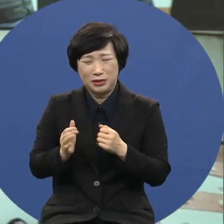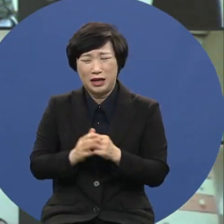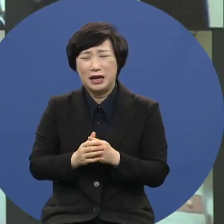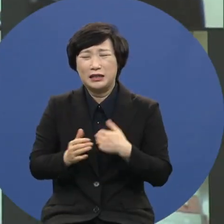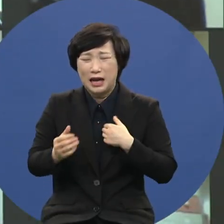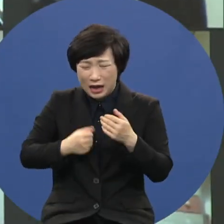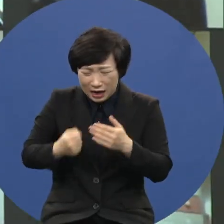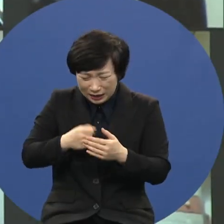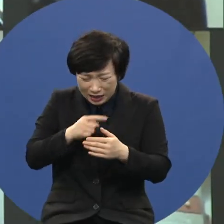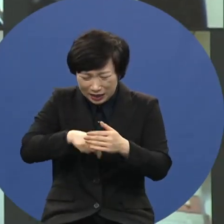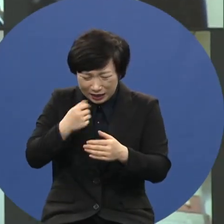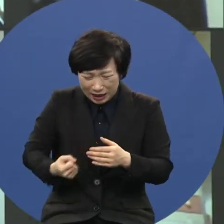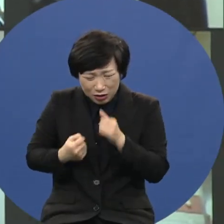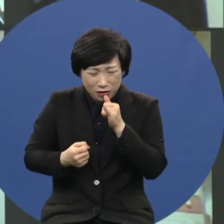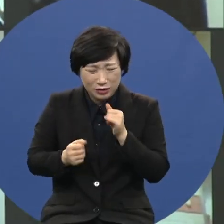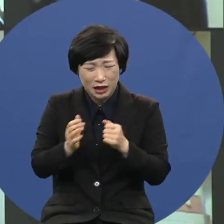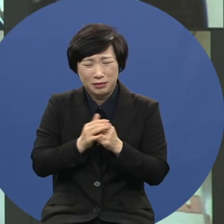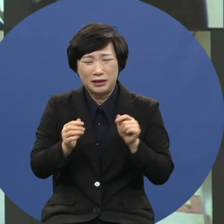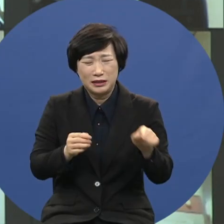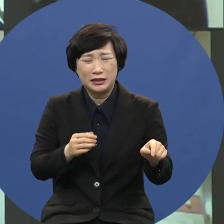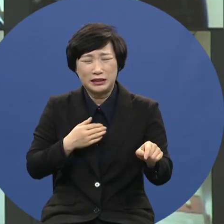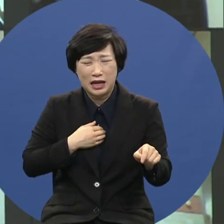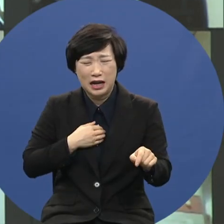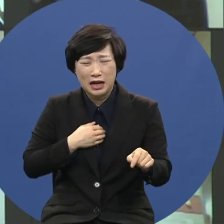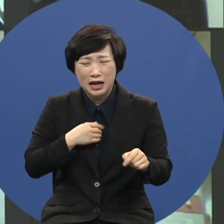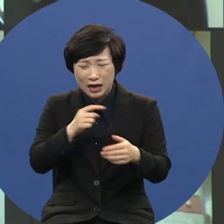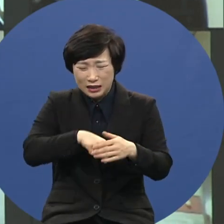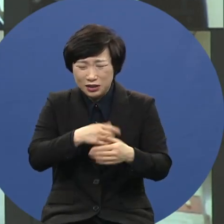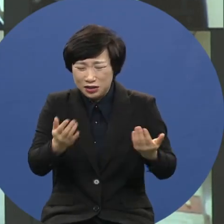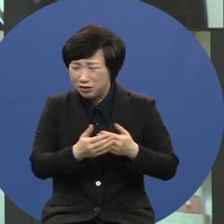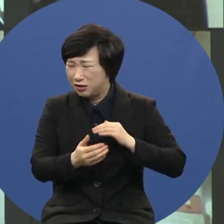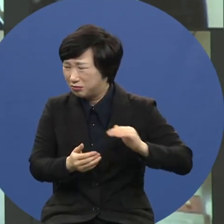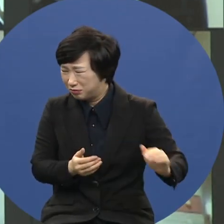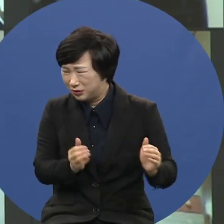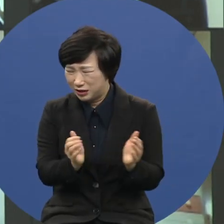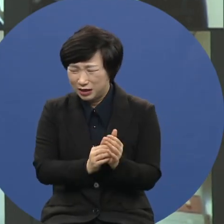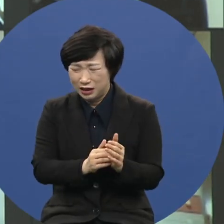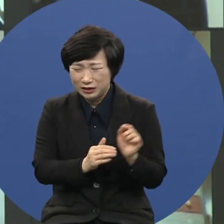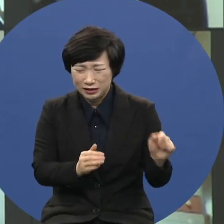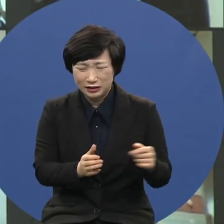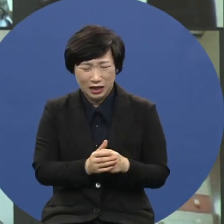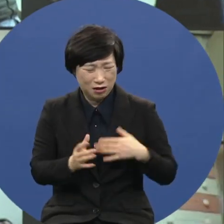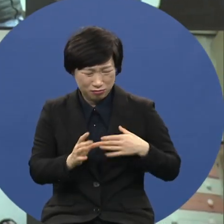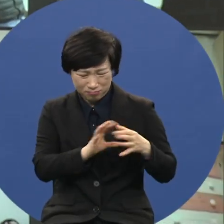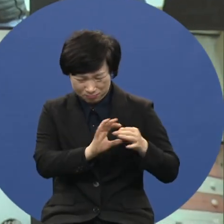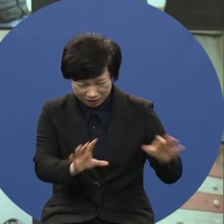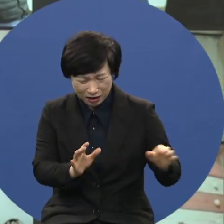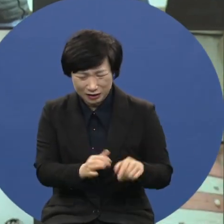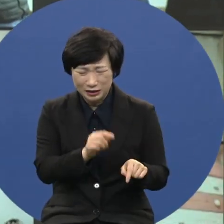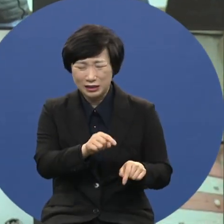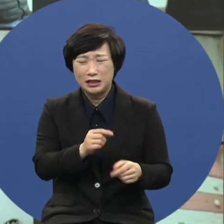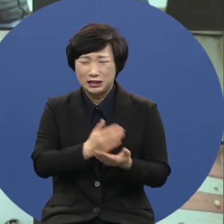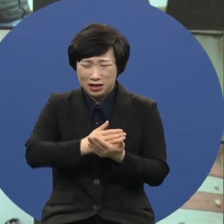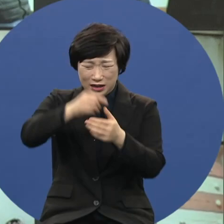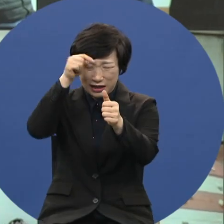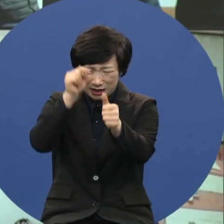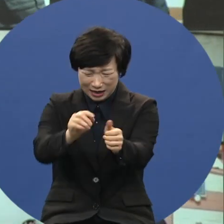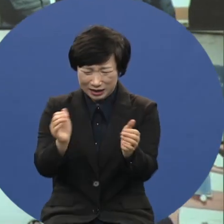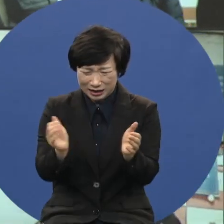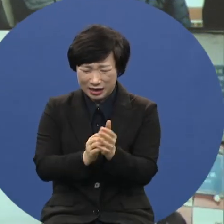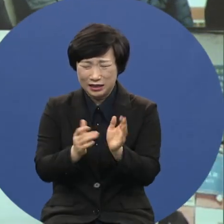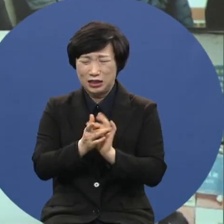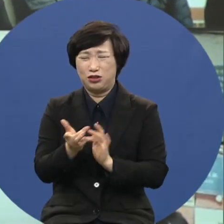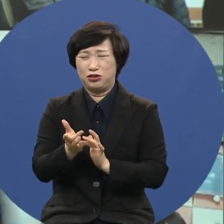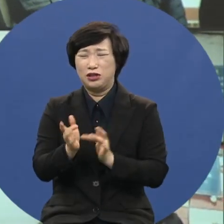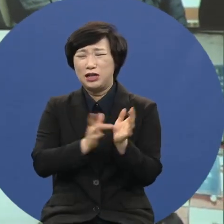안에 있으므로 너는 우리에게 계할 역사할 바 아니다. 너는 상관할 바 아니므로 떠나갈지어다.